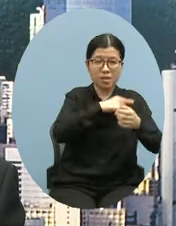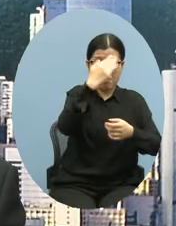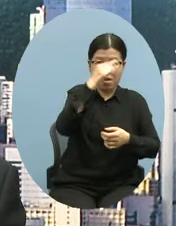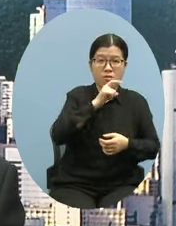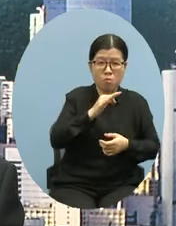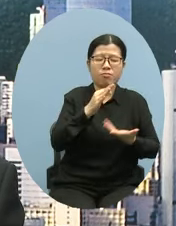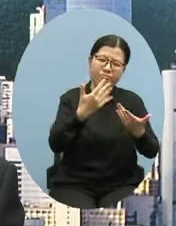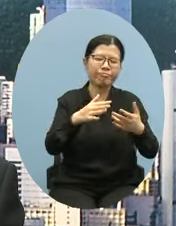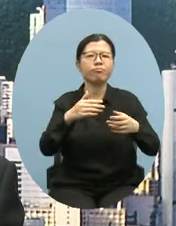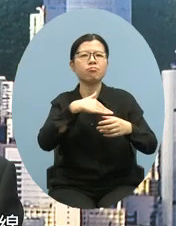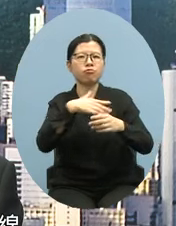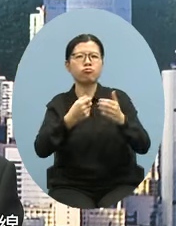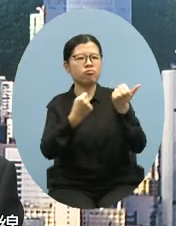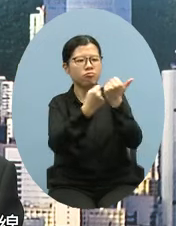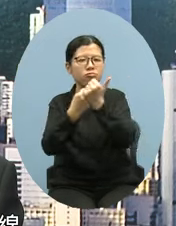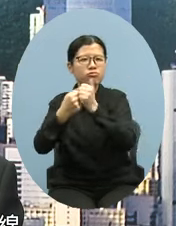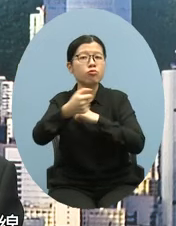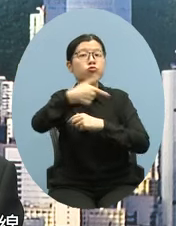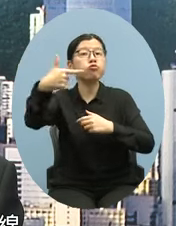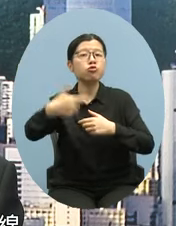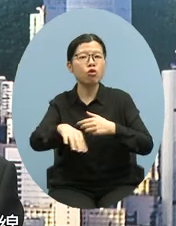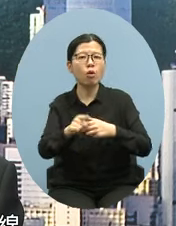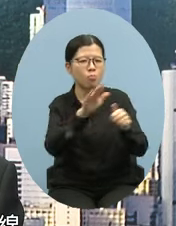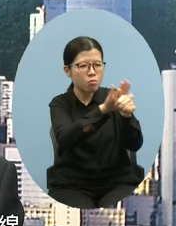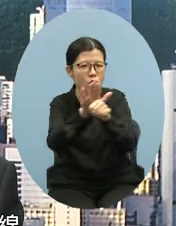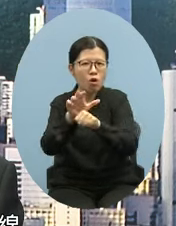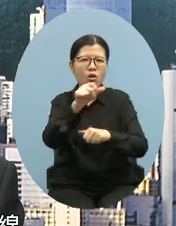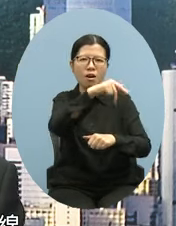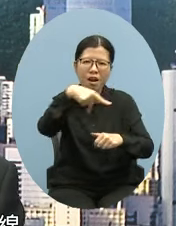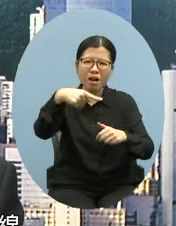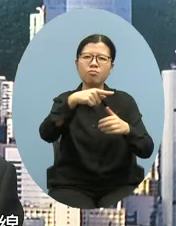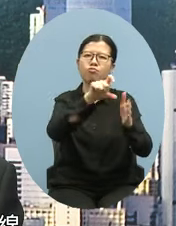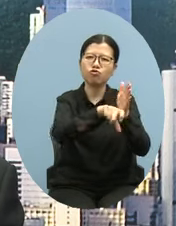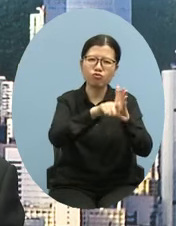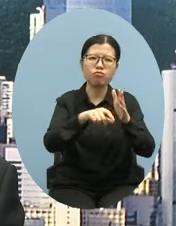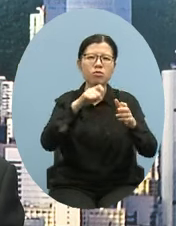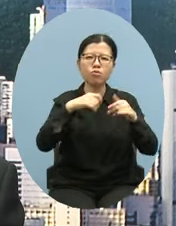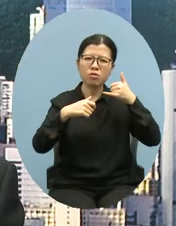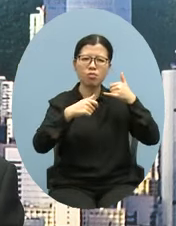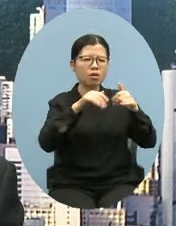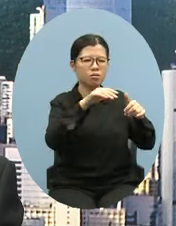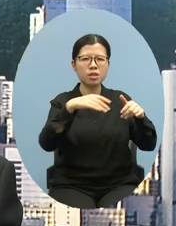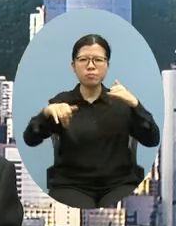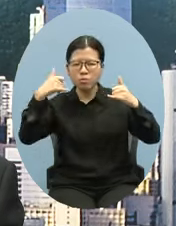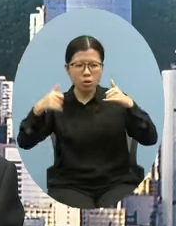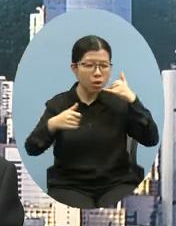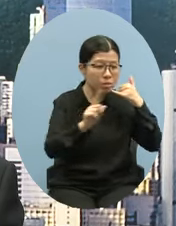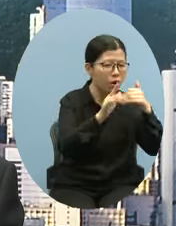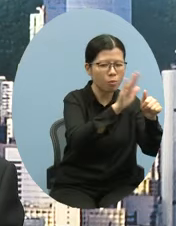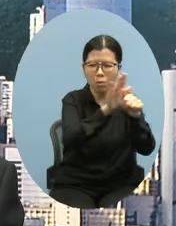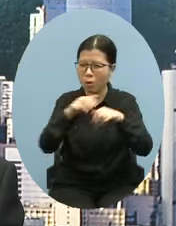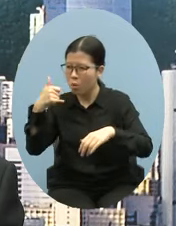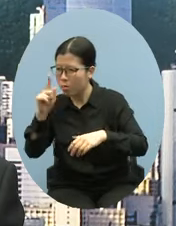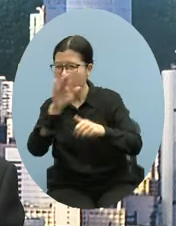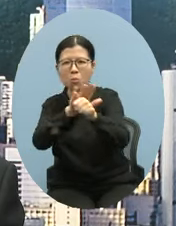經加強咗支援呢個流動應用程式安裝嗰個熱線嘅啦。我哋加派咗人手啦，去接聽一啲